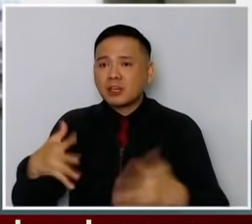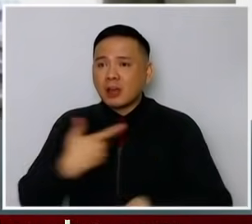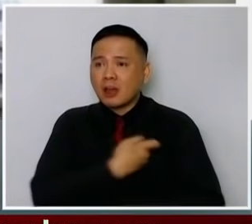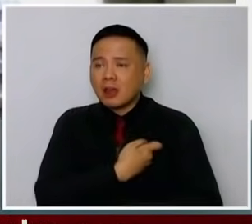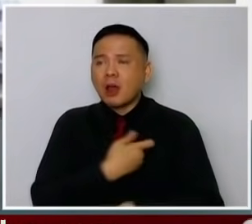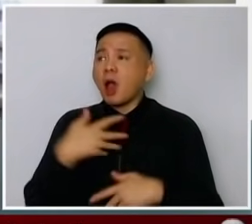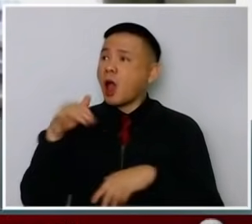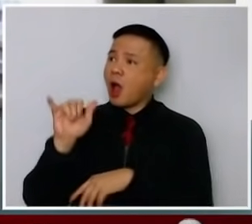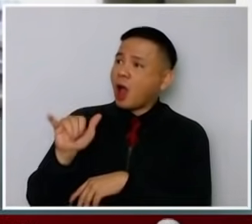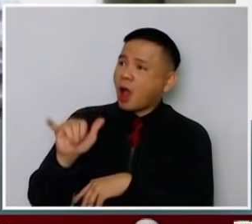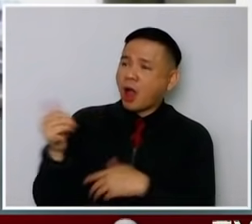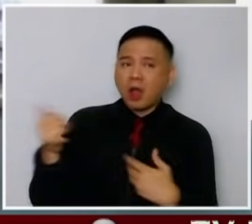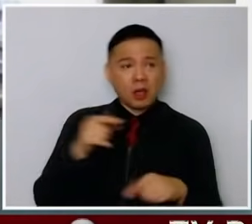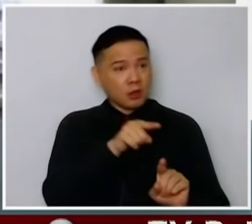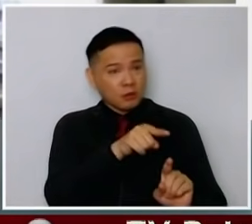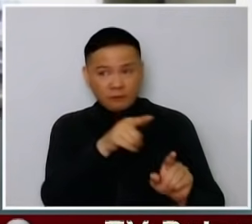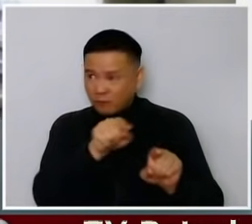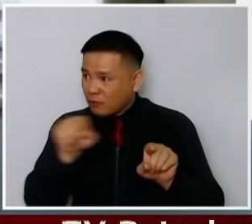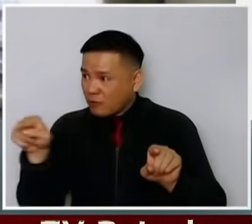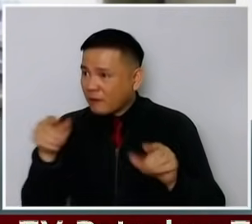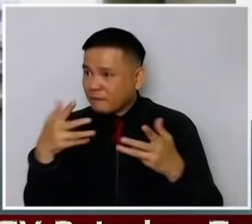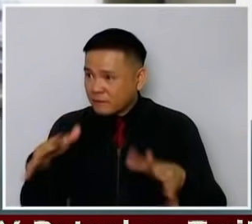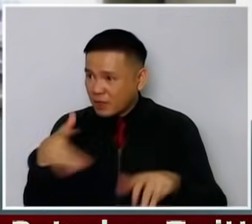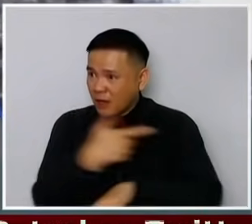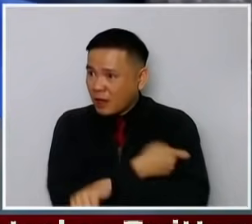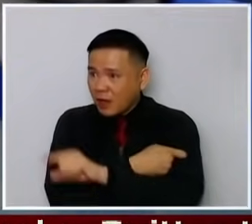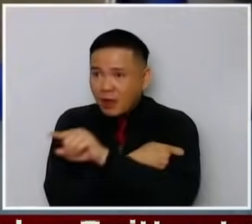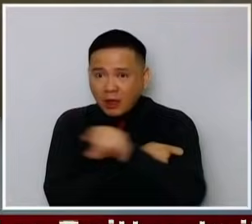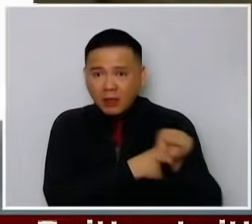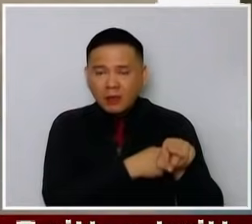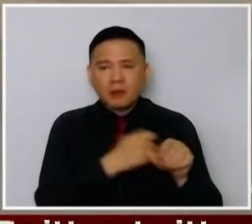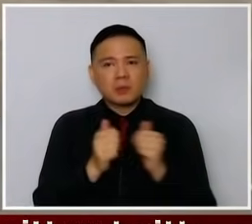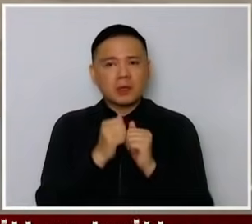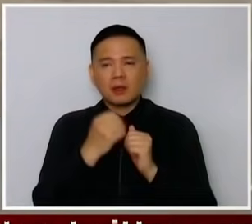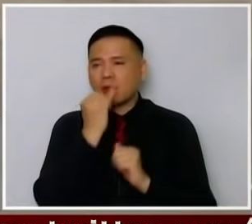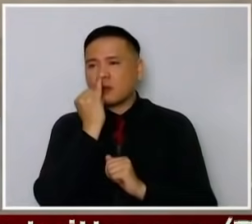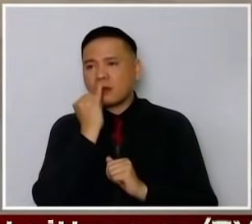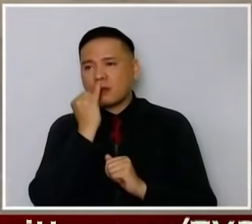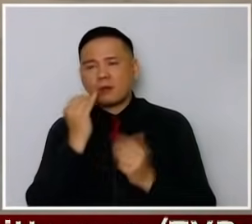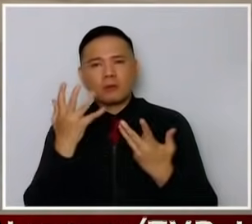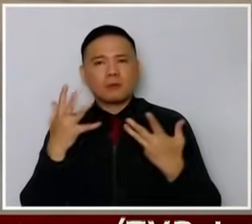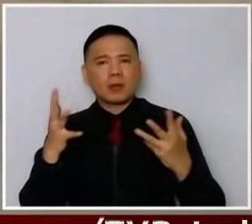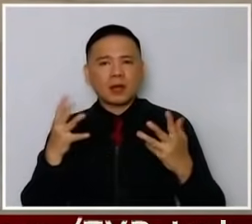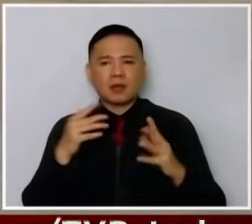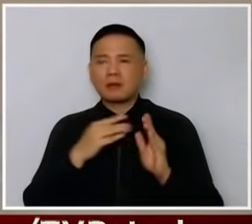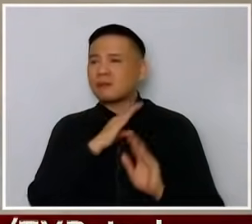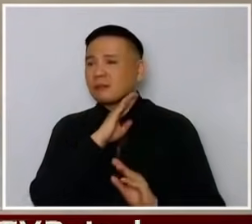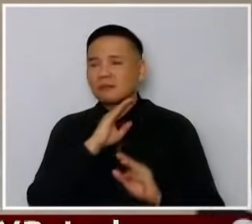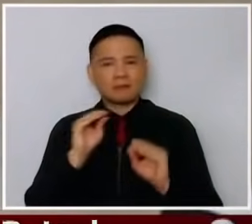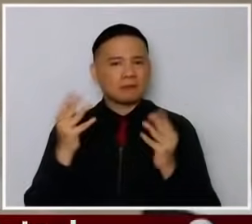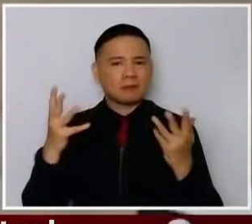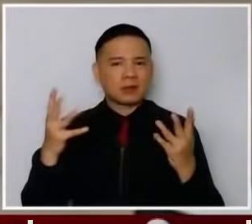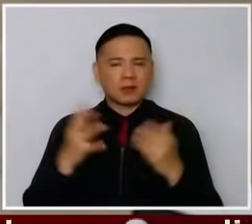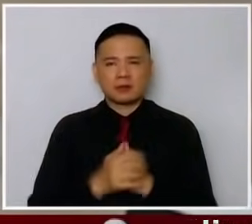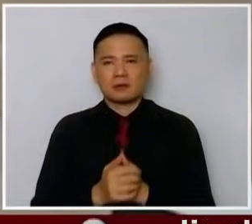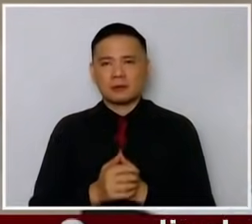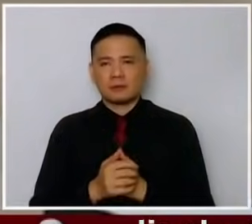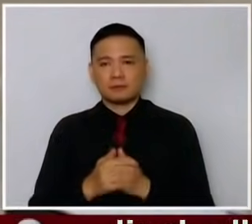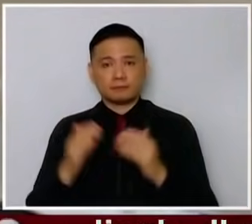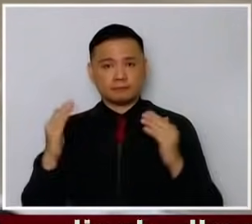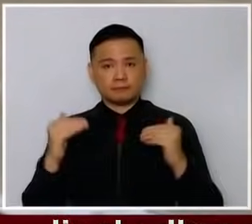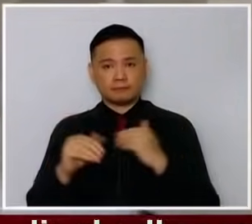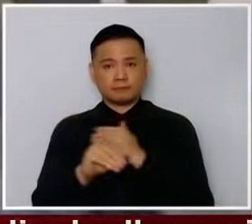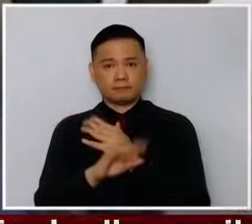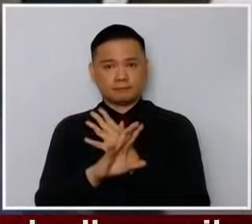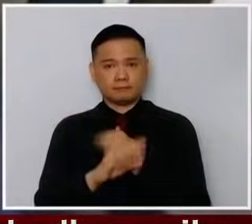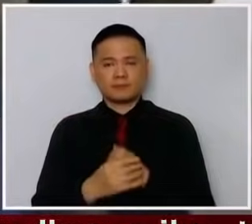anak ko na bakunahan na. Oo. Nahawaan siya ng COVID, halos wala siyang symptoms. Sa Davao City, naihatid na kaninang umaga